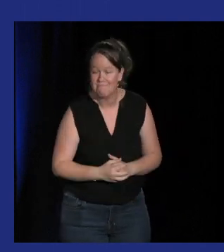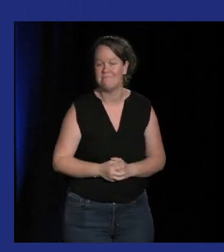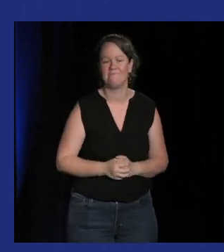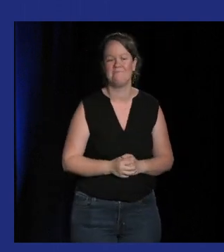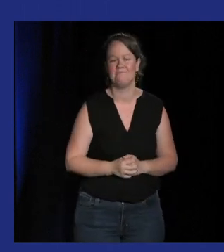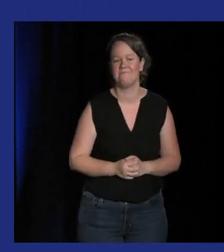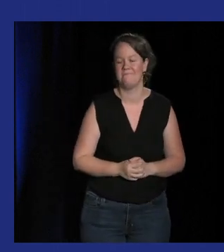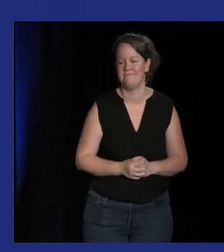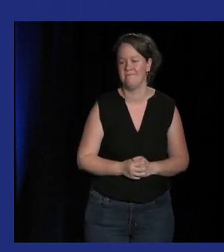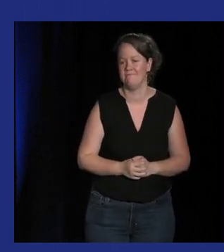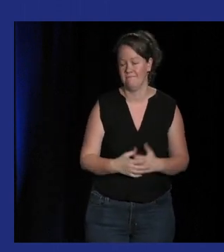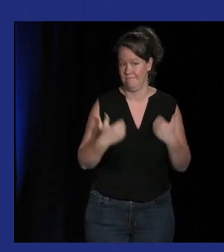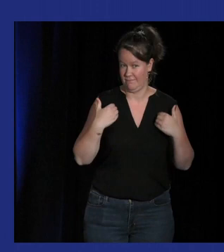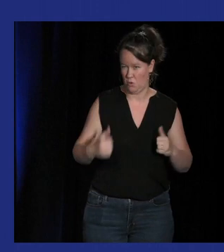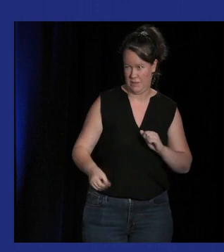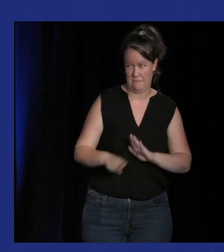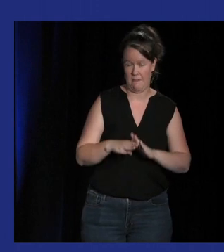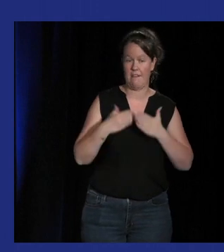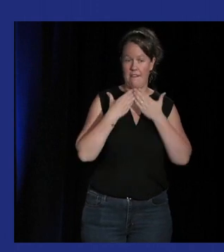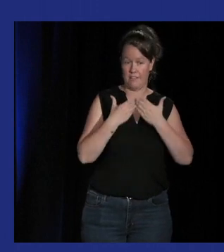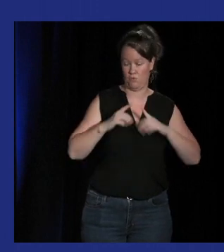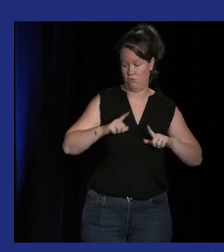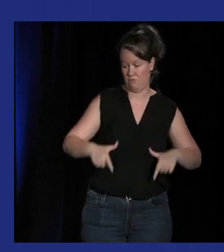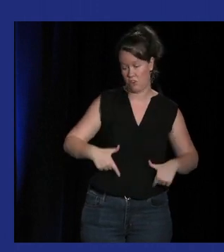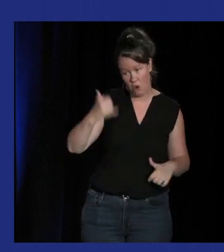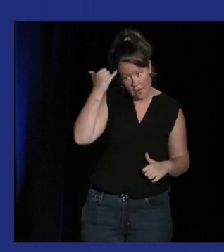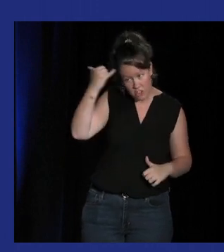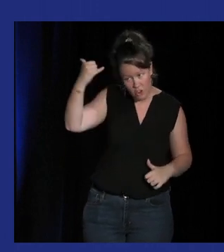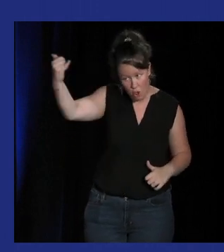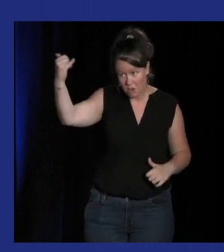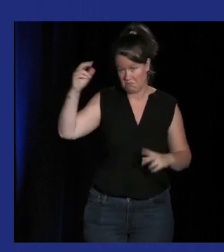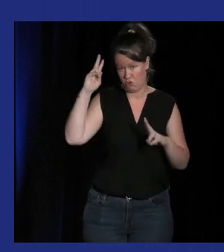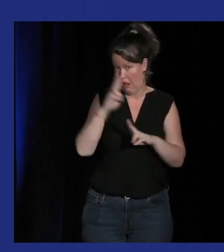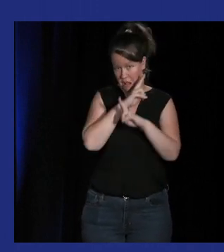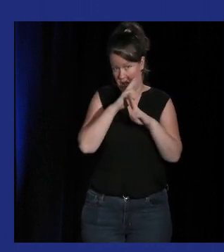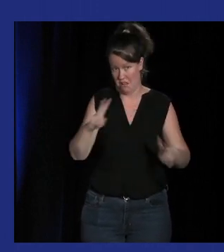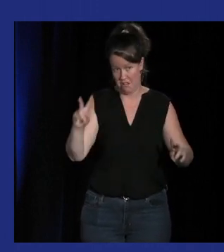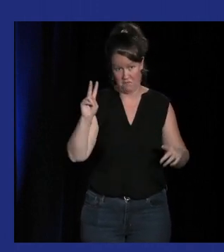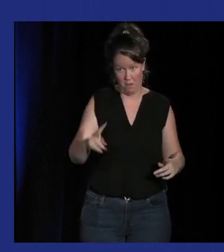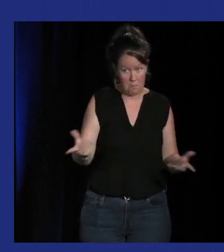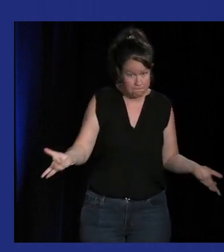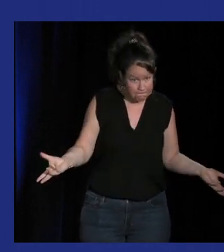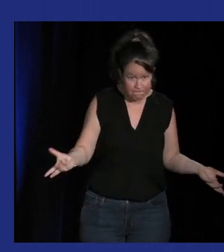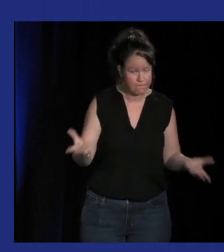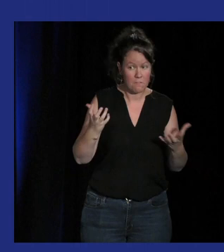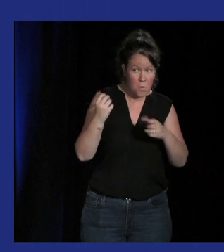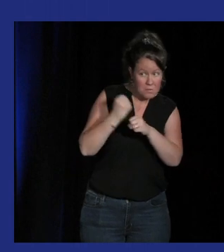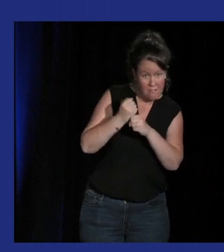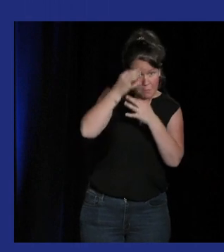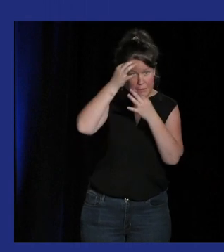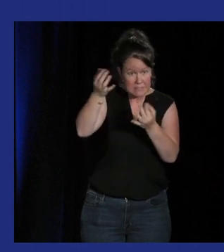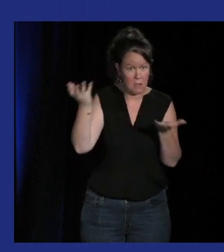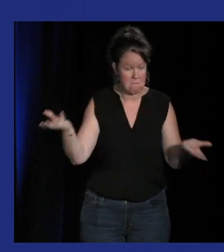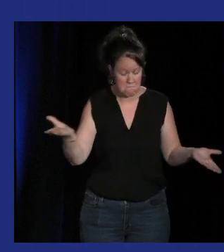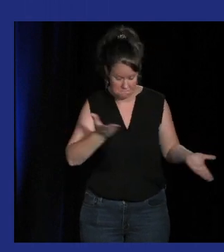alors moi j'ai fait des études j'ai fait une école d'ingénieurs un peu généraliste je savais pas du tout à l'époque ce que je voulais faire de ma vie et je me